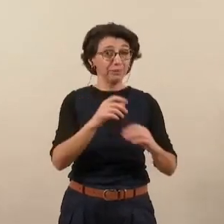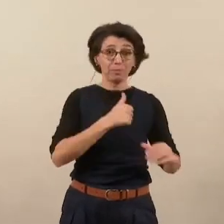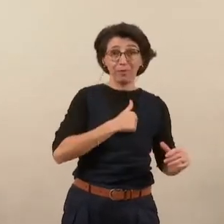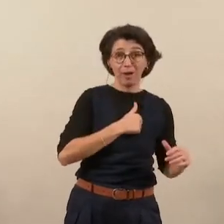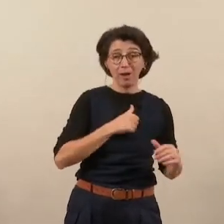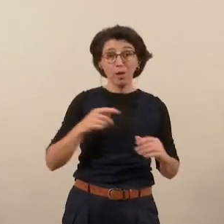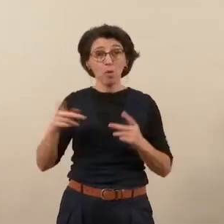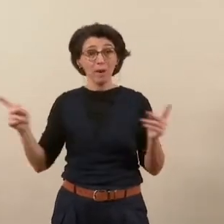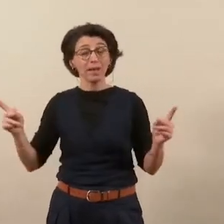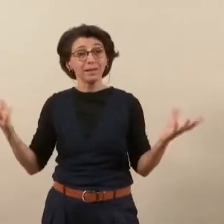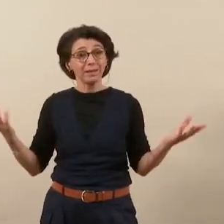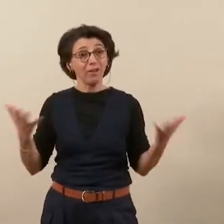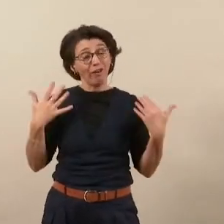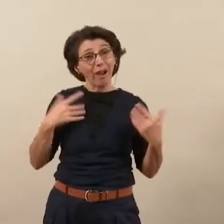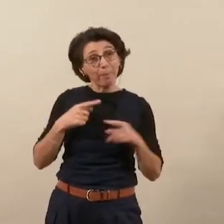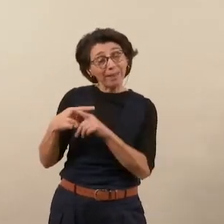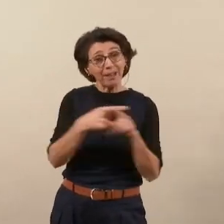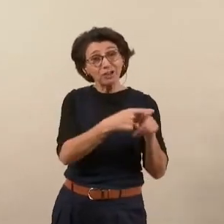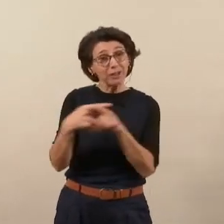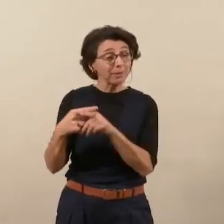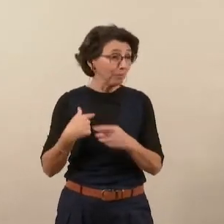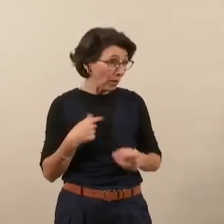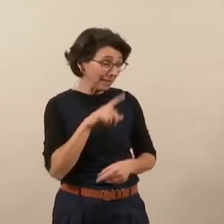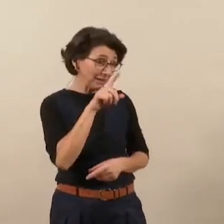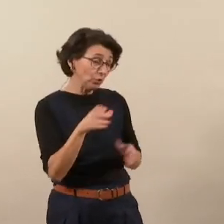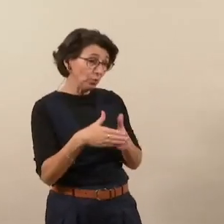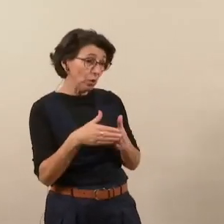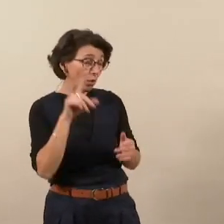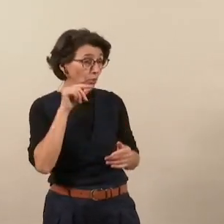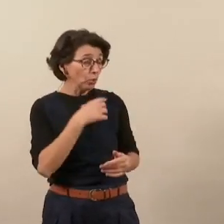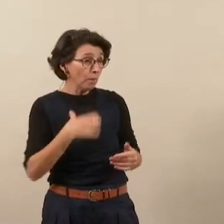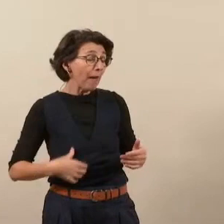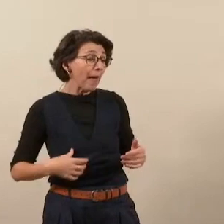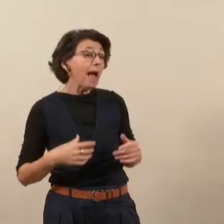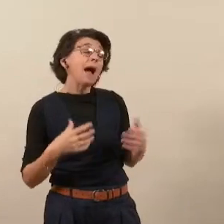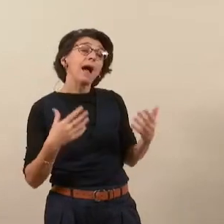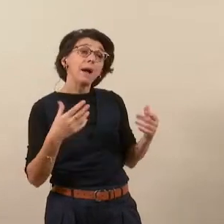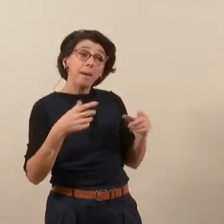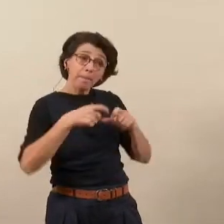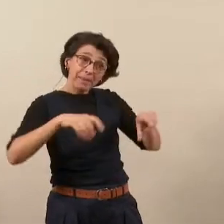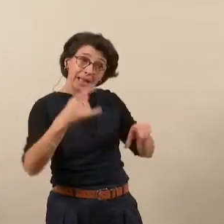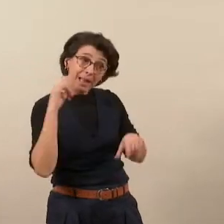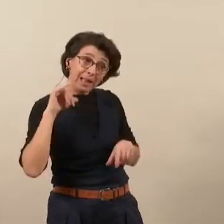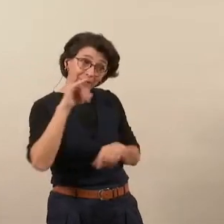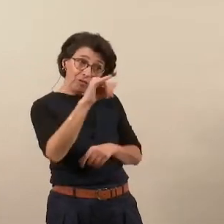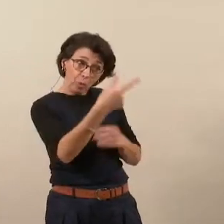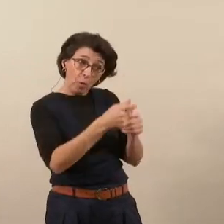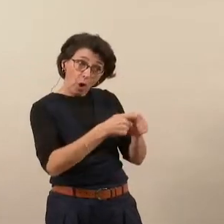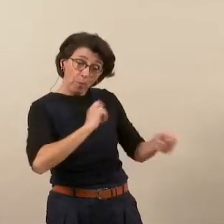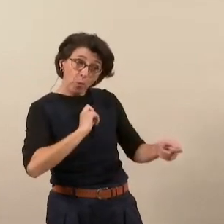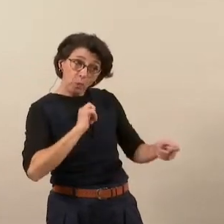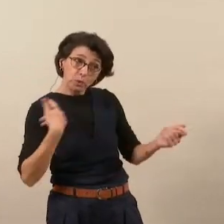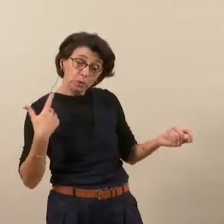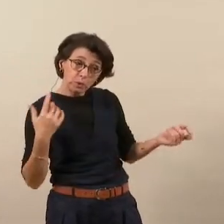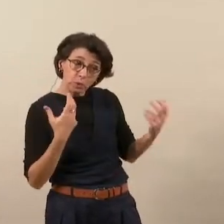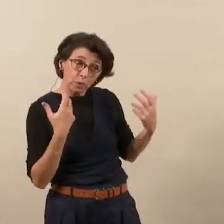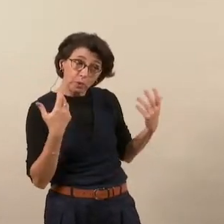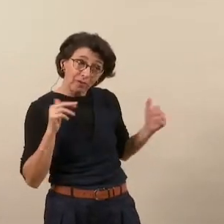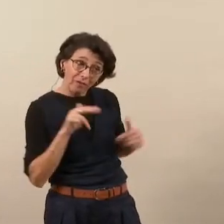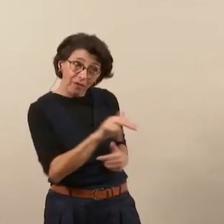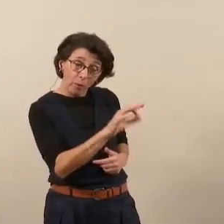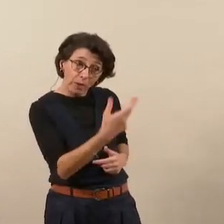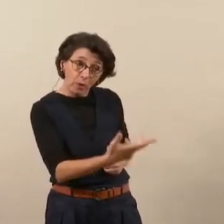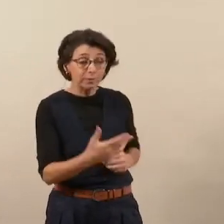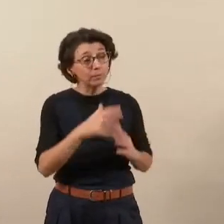privée. Alors, monsieur le maire, envisagez-vous de faire de même? Ça a été déjà évoqué au moment du rendu acte et nous